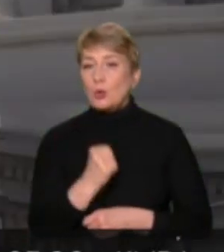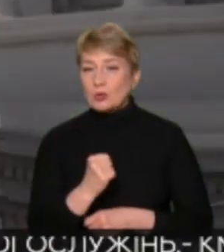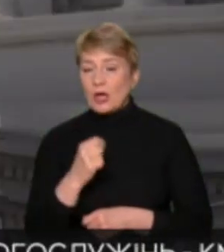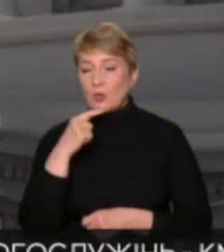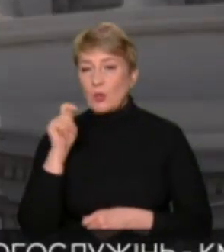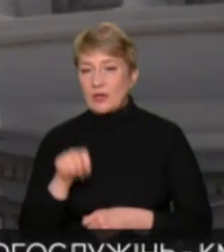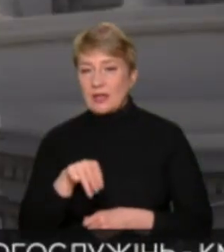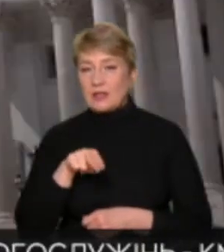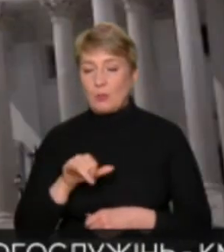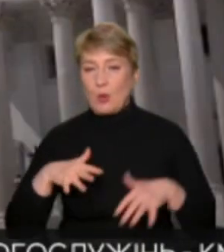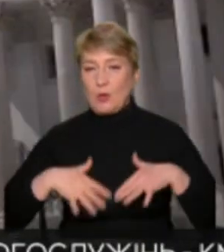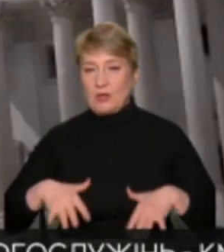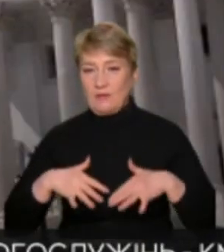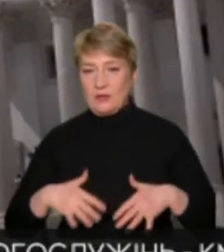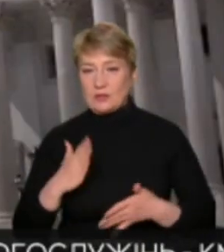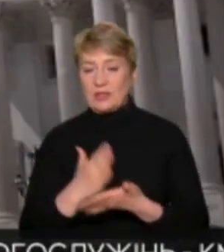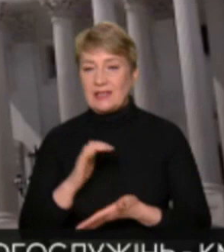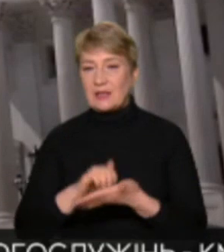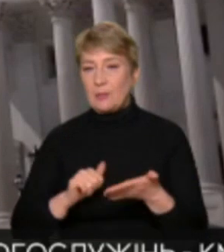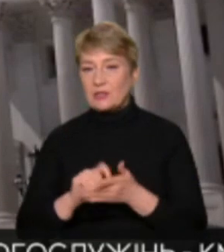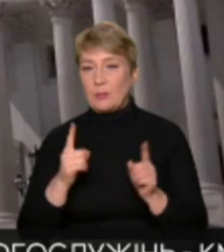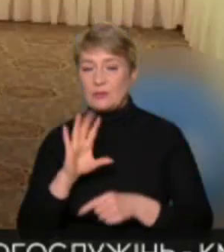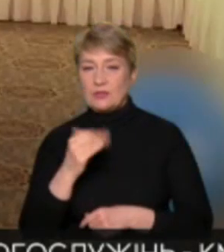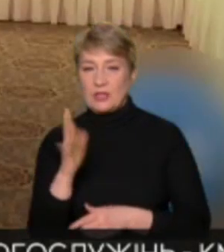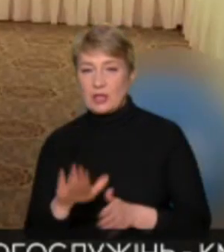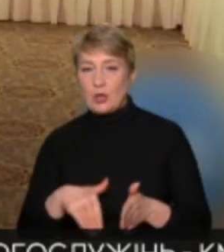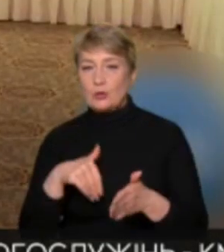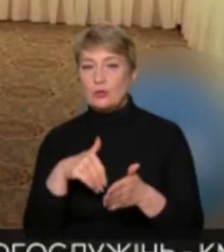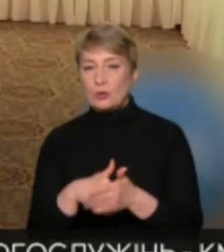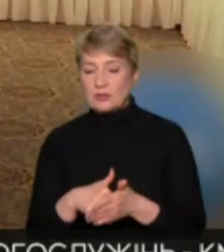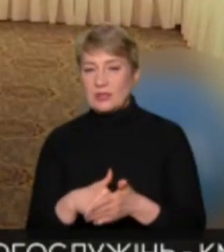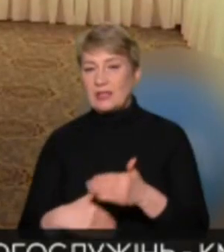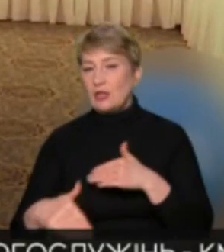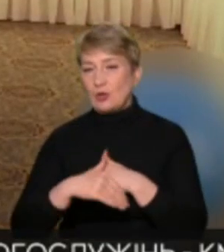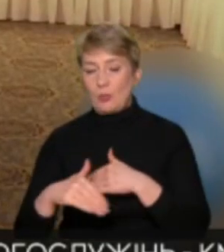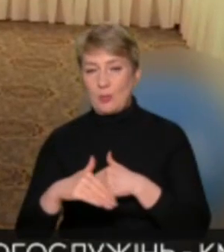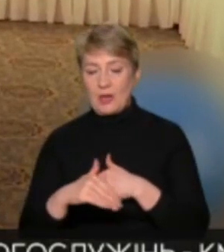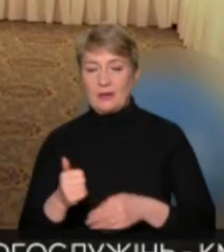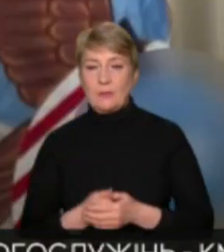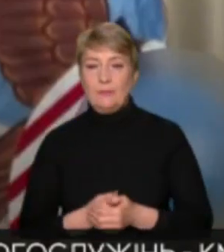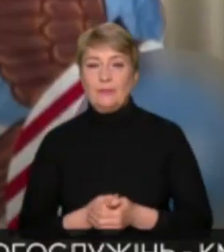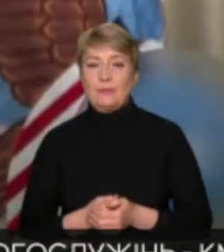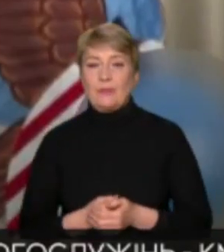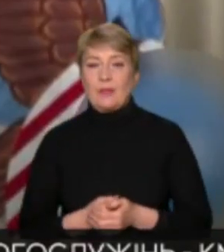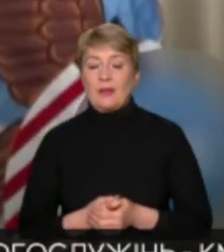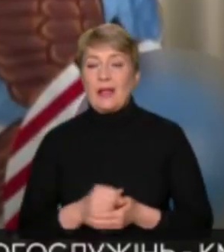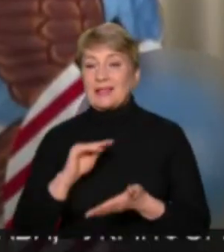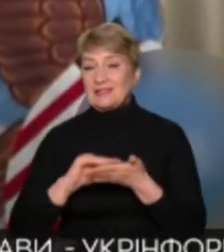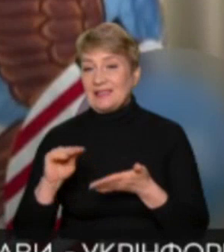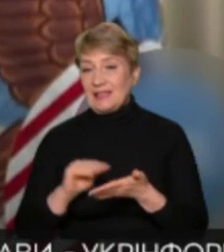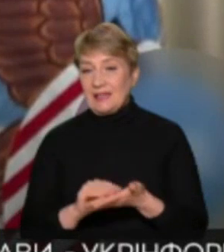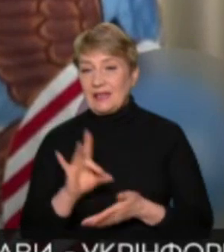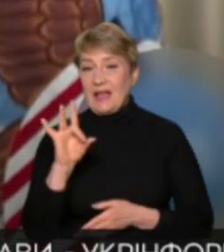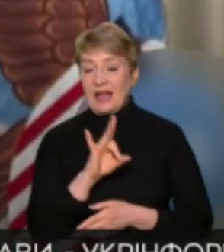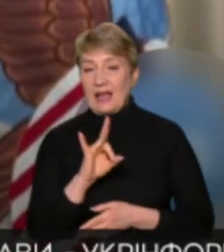через останній варіант є однією з причин, чому США досі не дають нам далекобійну зброю. І ось секретар РНБО Олексій